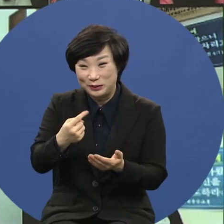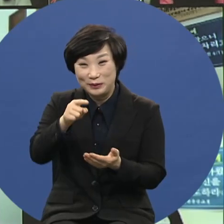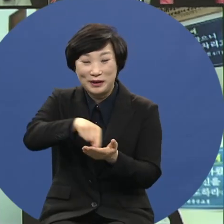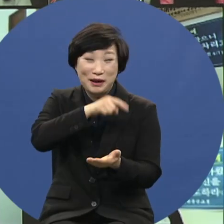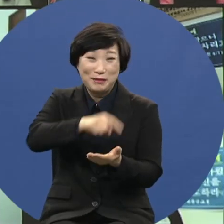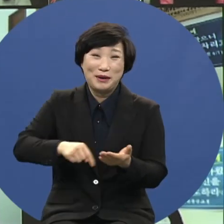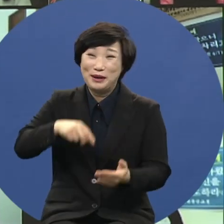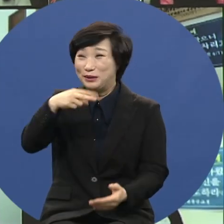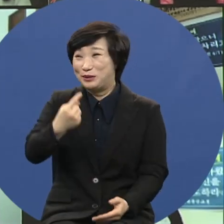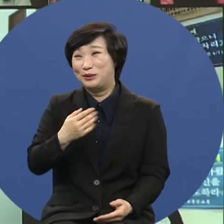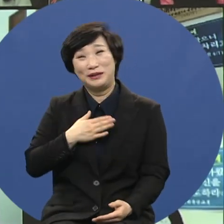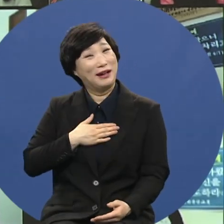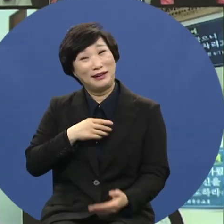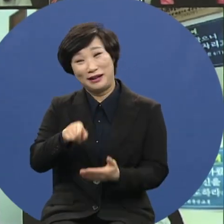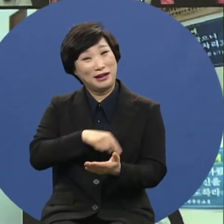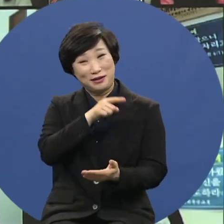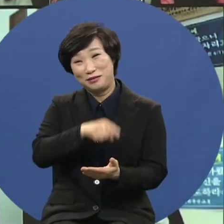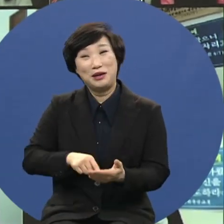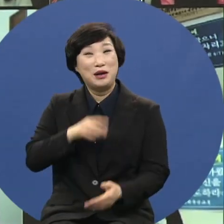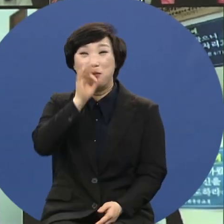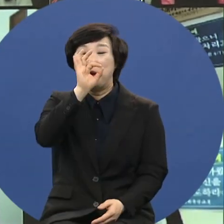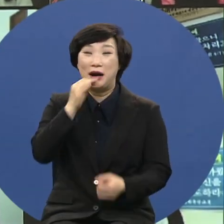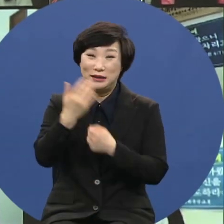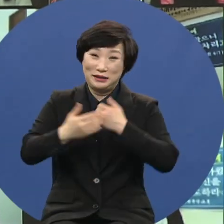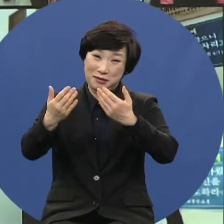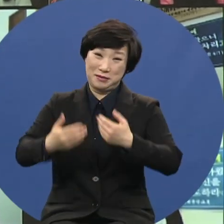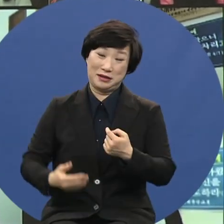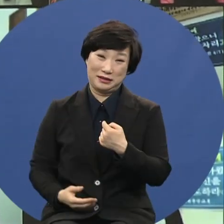갚아도 갚을 수 없는 은혜.